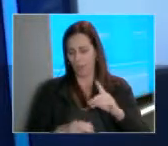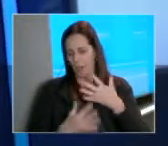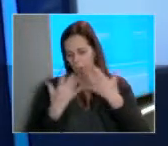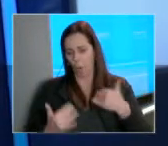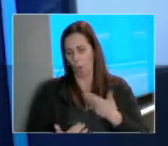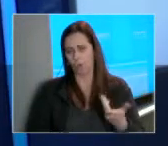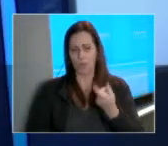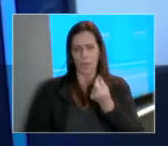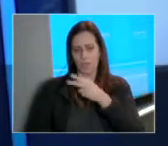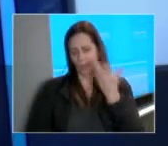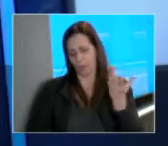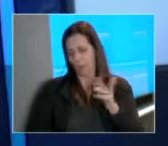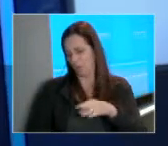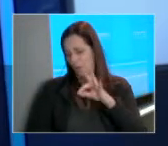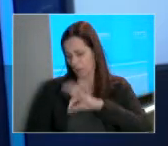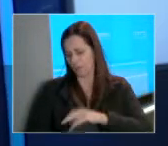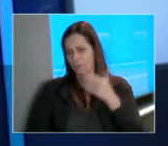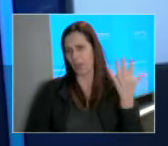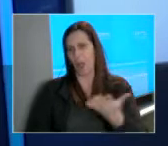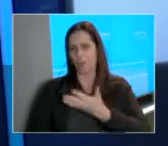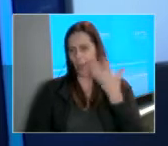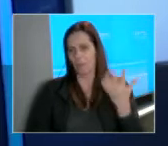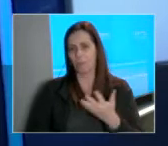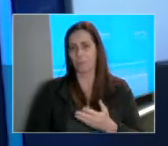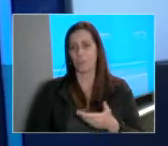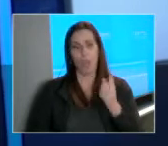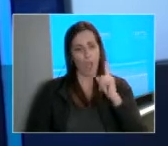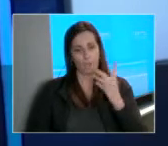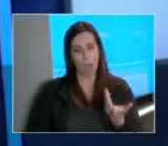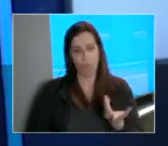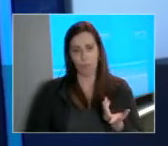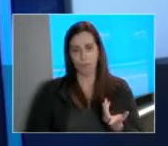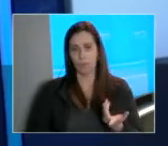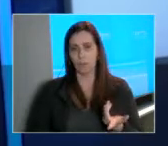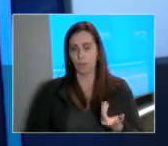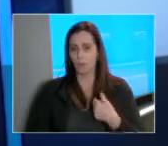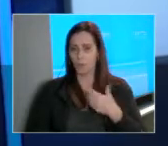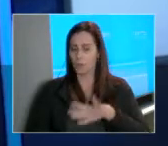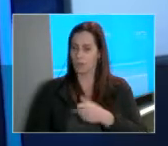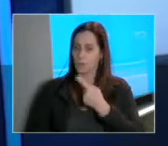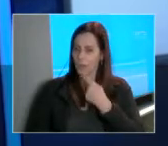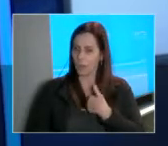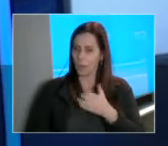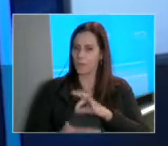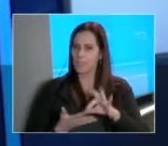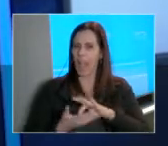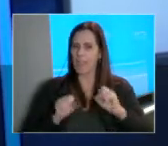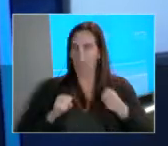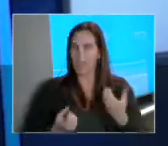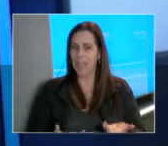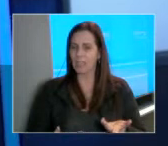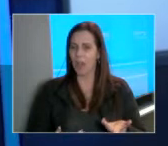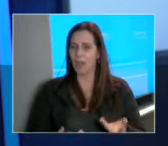לי. כסף. יש שם כסף והרבה כסף. קסם הכסף. נכון, גם וגם. ברשותך, אני רוצה שתגיב לי רגע למשרד האנרגיה, כי